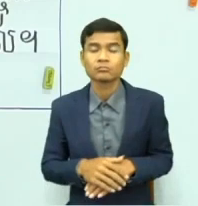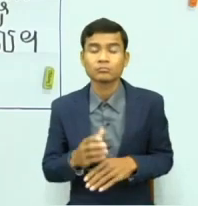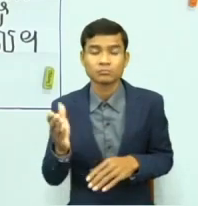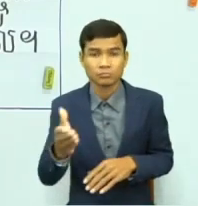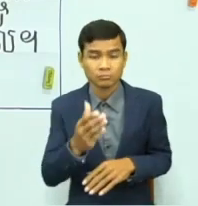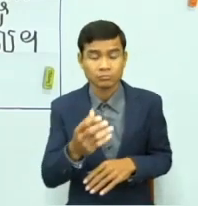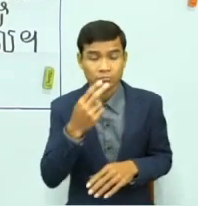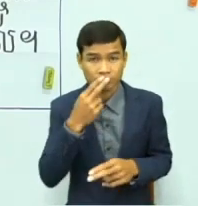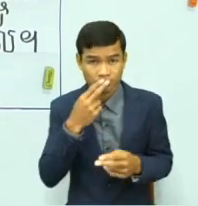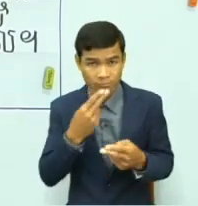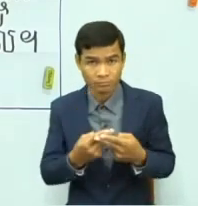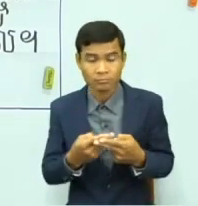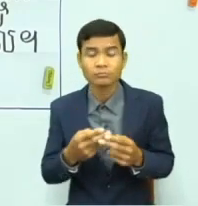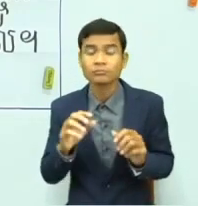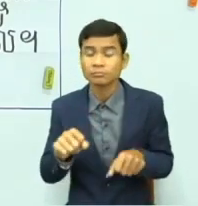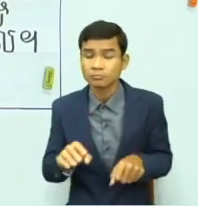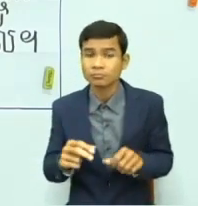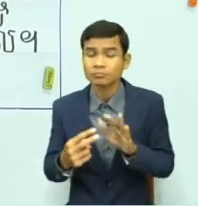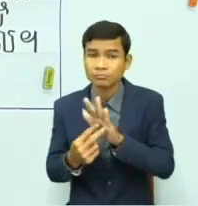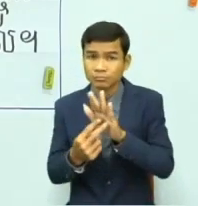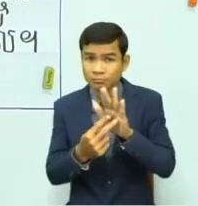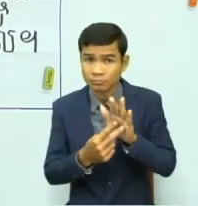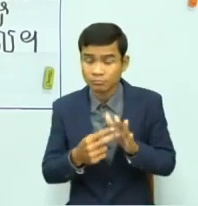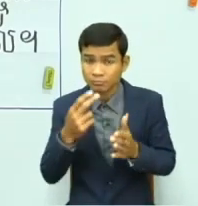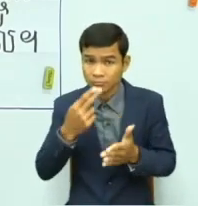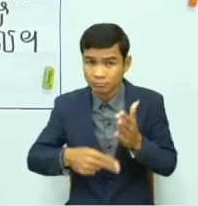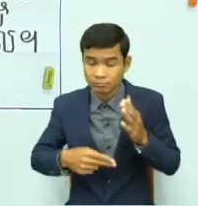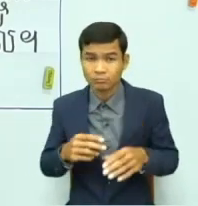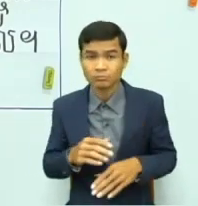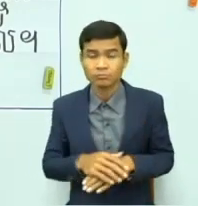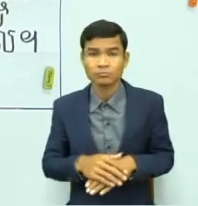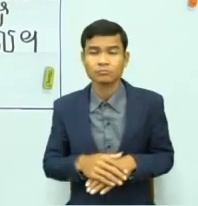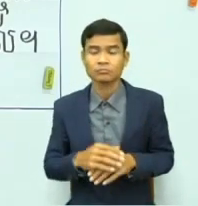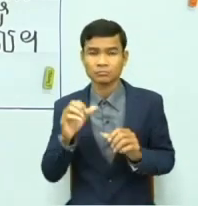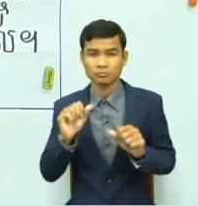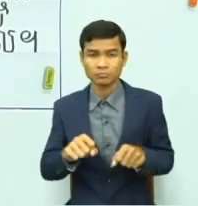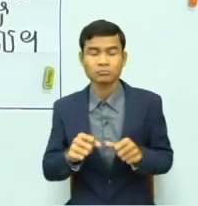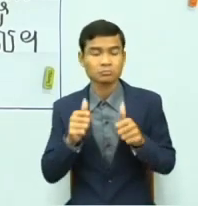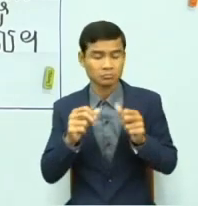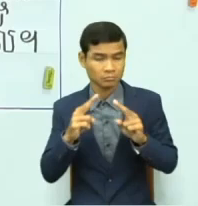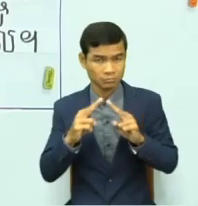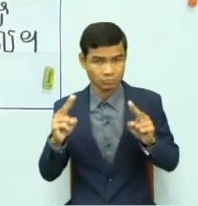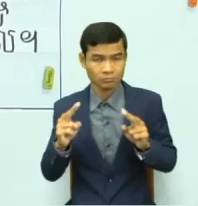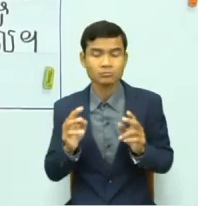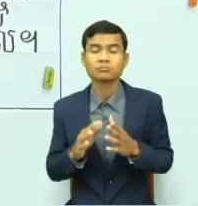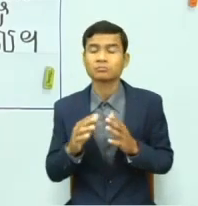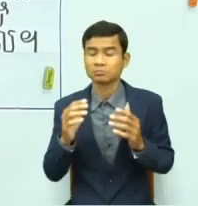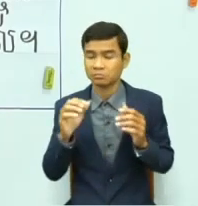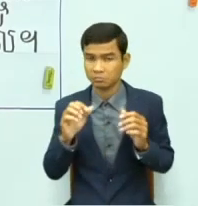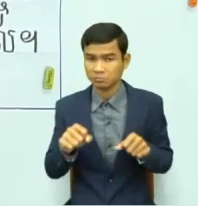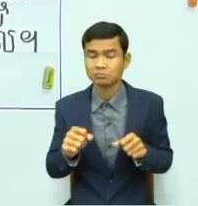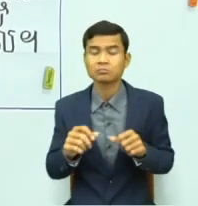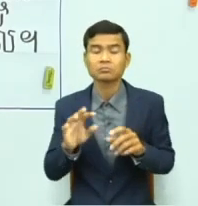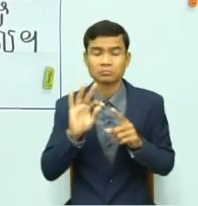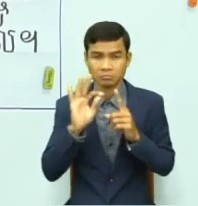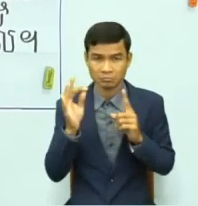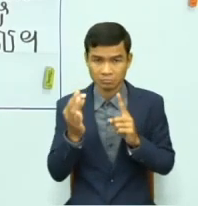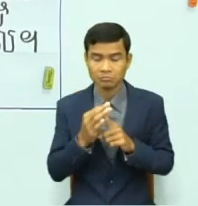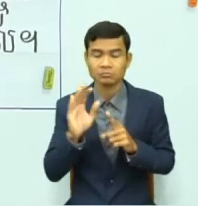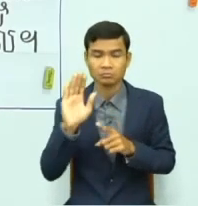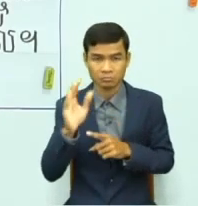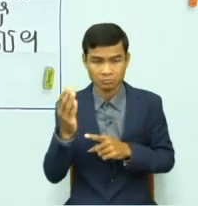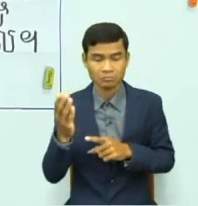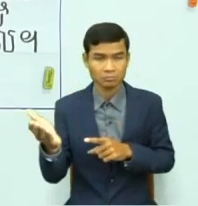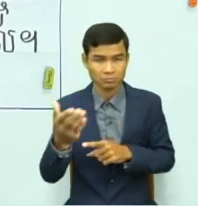con chai mới con. Chà ban bằng hà nơi với tới con. Chà là ổn á, cứ ba bằng hai nữ và bật thua mối